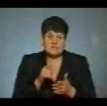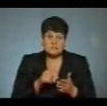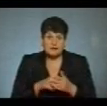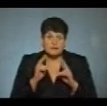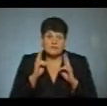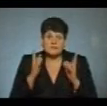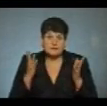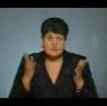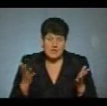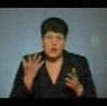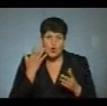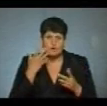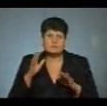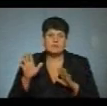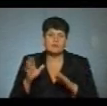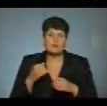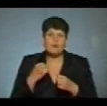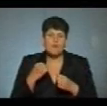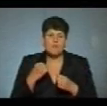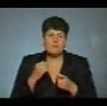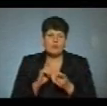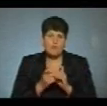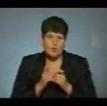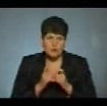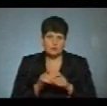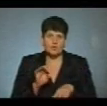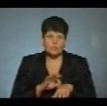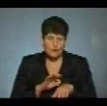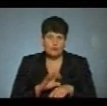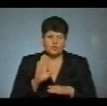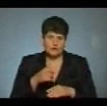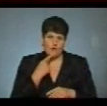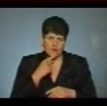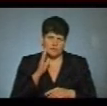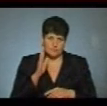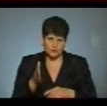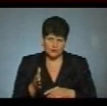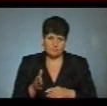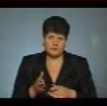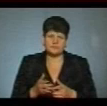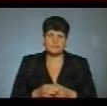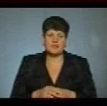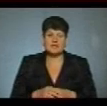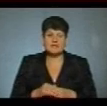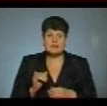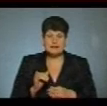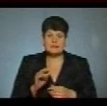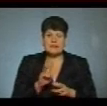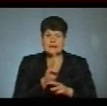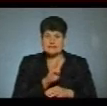вивчені. Я думаю, коли ми поборемо пандемію, тоді будемо вивчати ці питання. Тобто поки що складно говорити про те, чи має вплив, чи немає. Ну і, власне, на